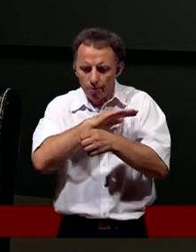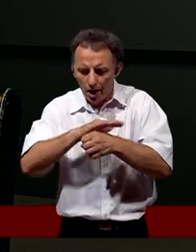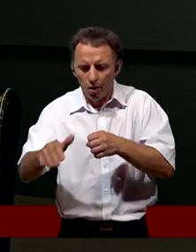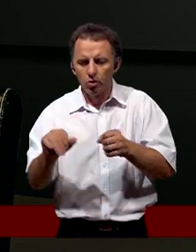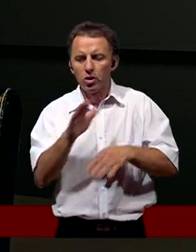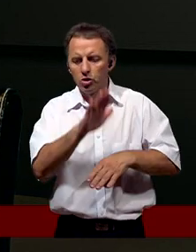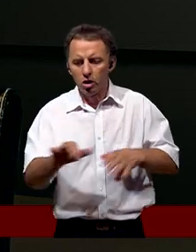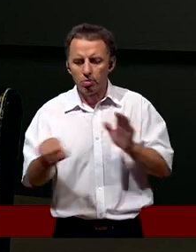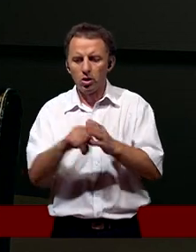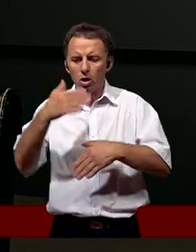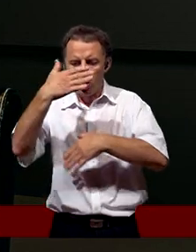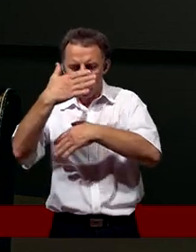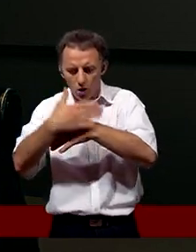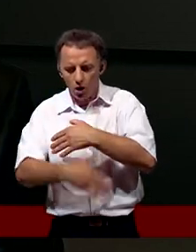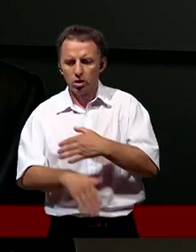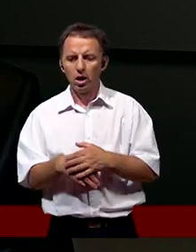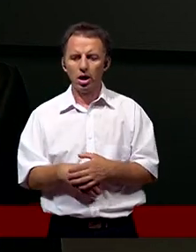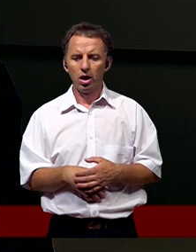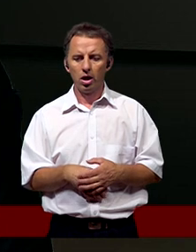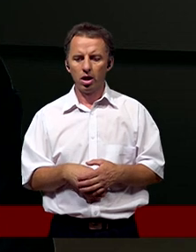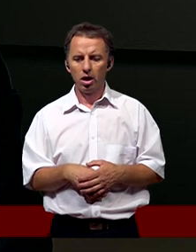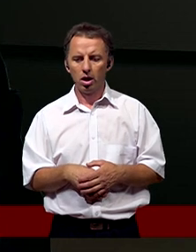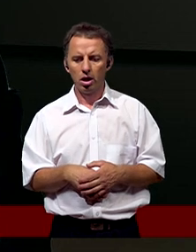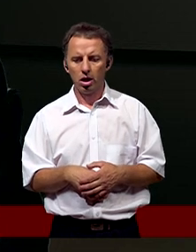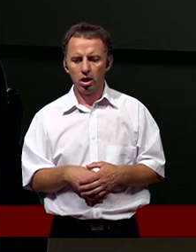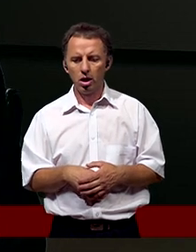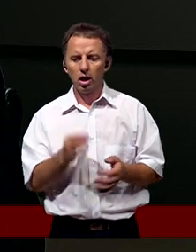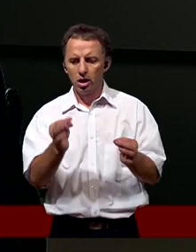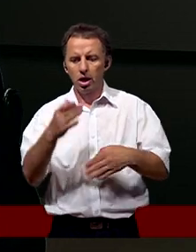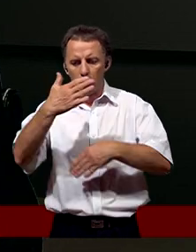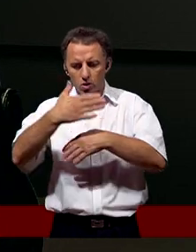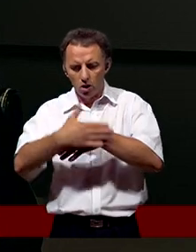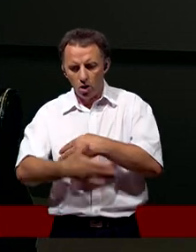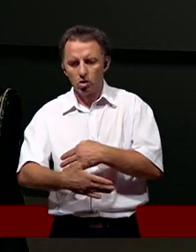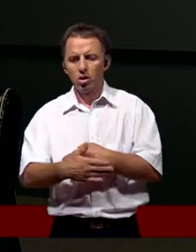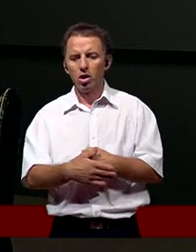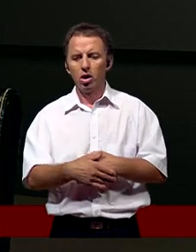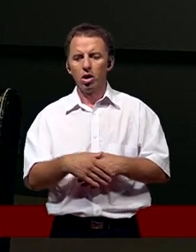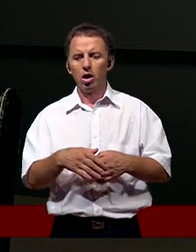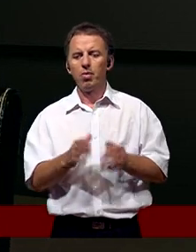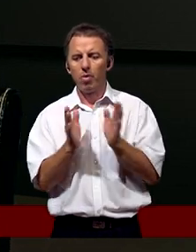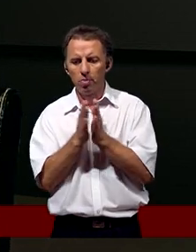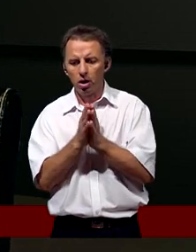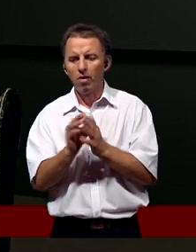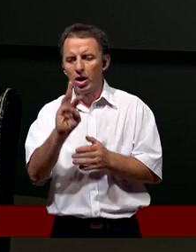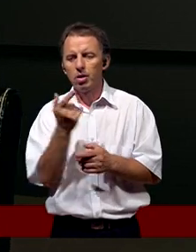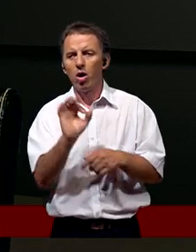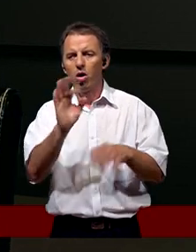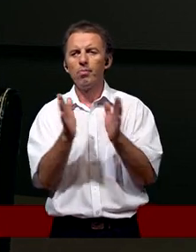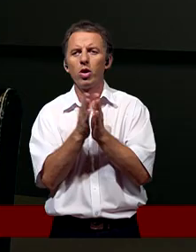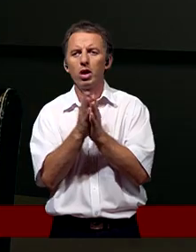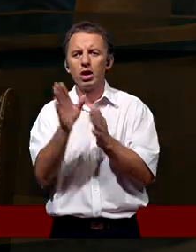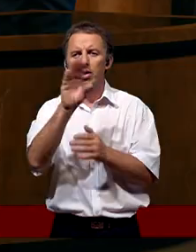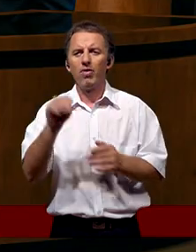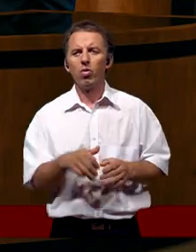Jego dziećmi do końca. I teraz kończąc ten studium, poproszę Waldemara o